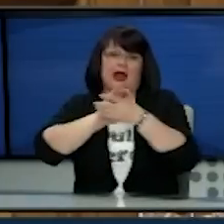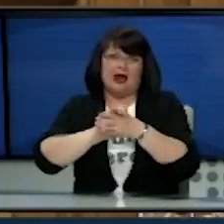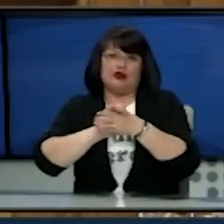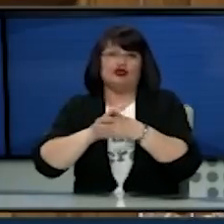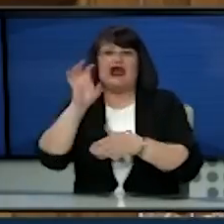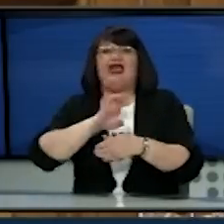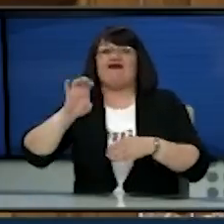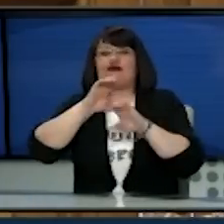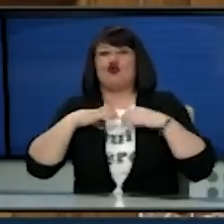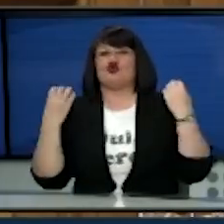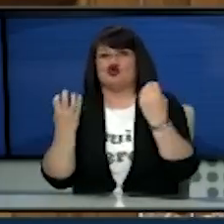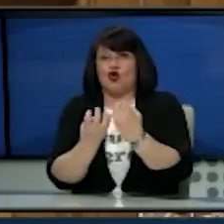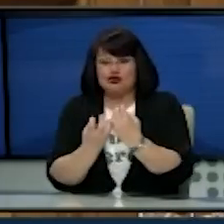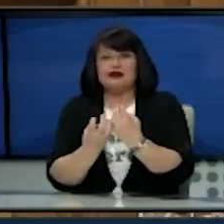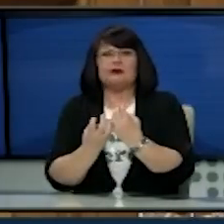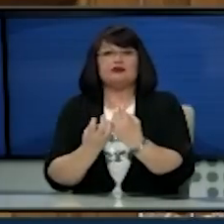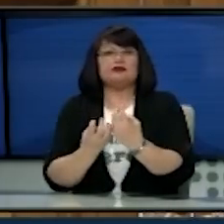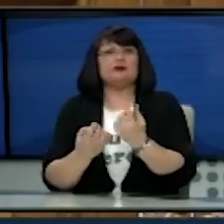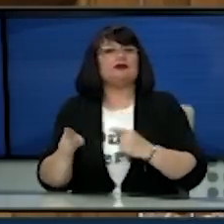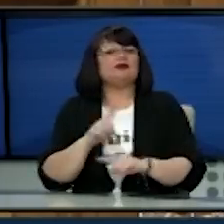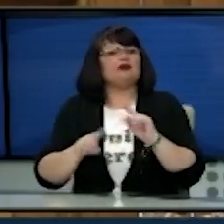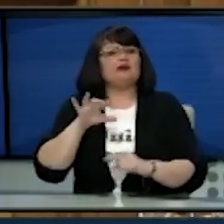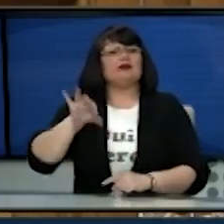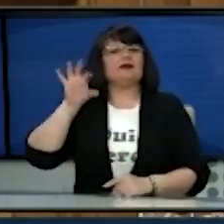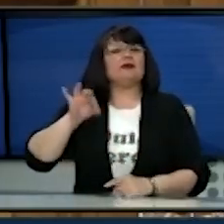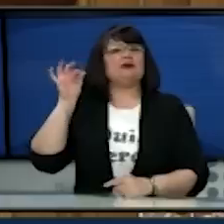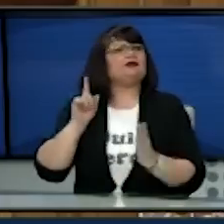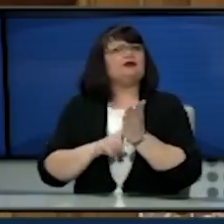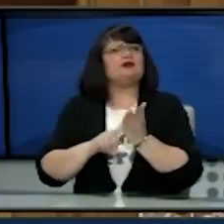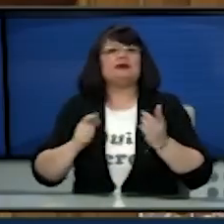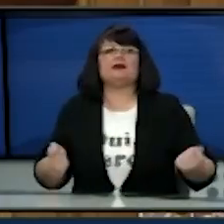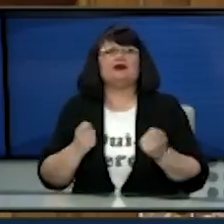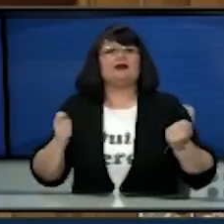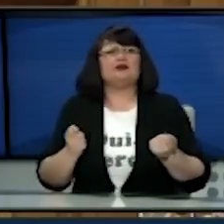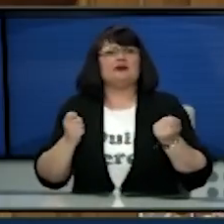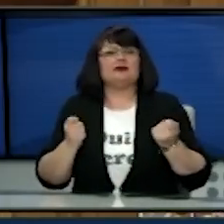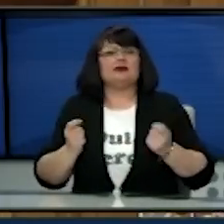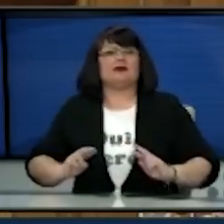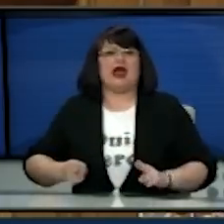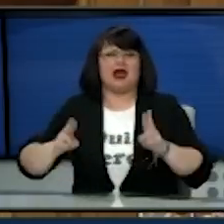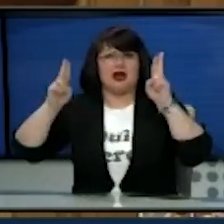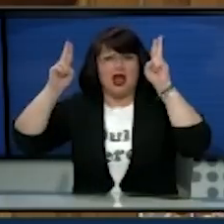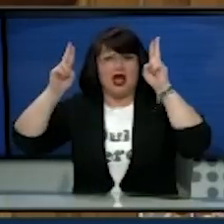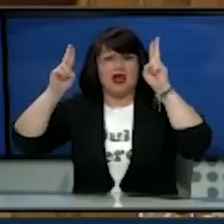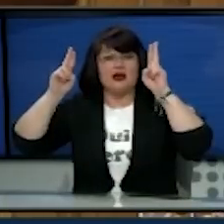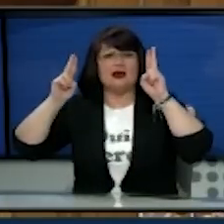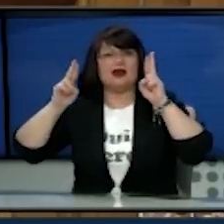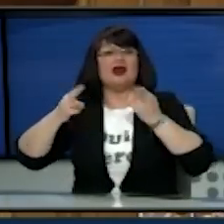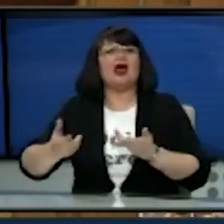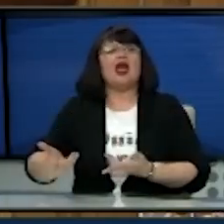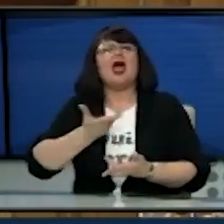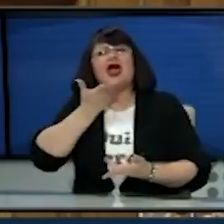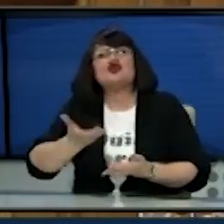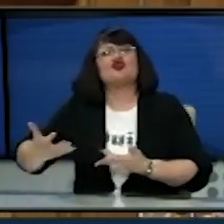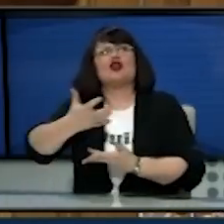στην Ευρωζώνη για το ποιες επιλογές πρέπει να ακολουθήσουν στην ενεργειακή, στη δημοσιονομική,